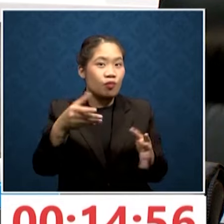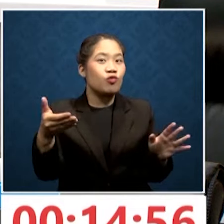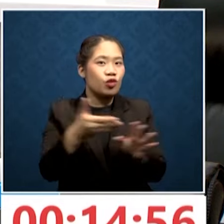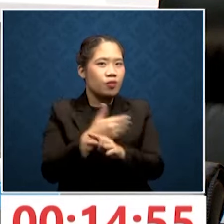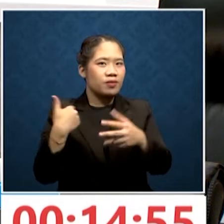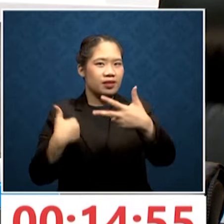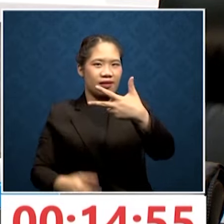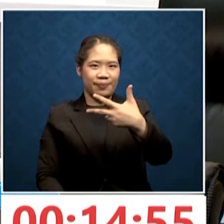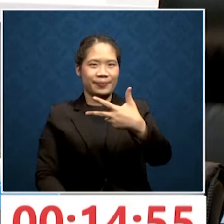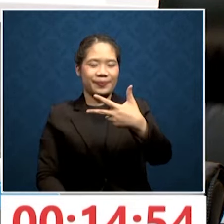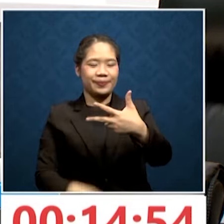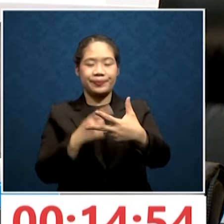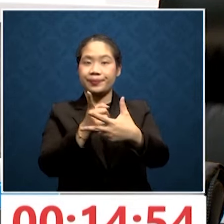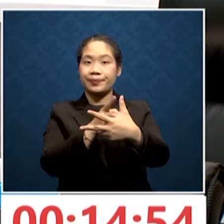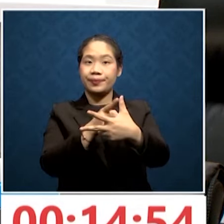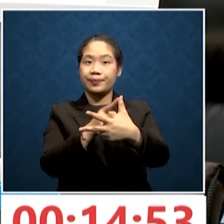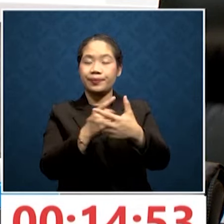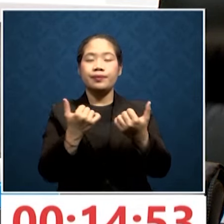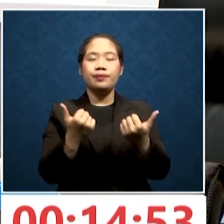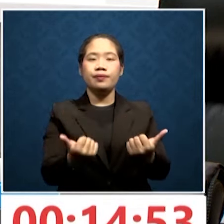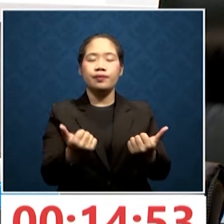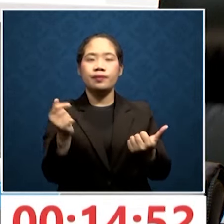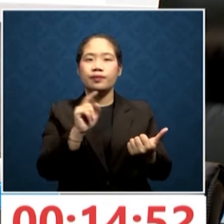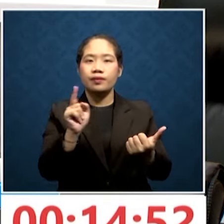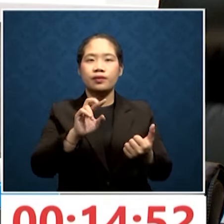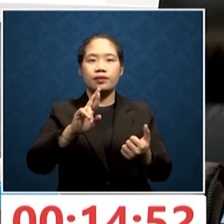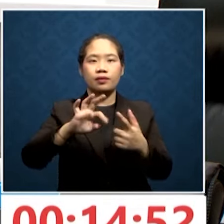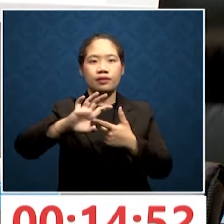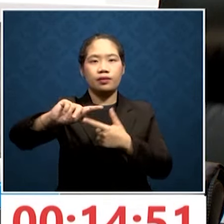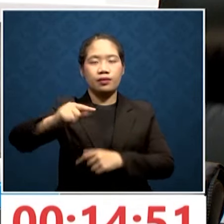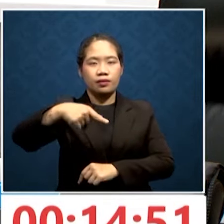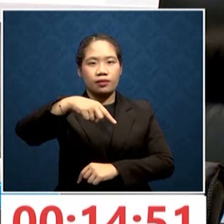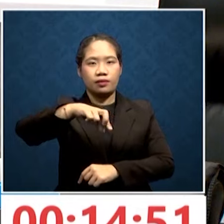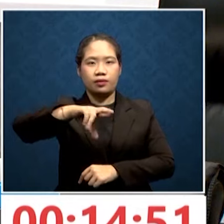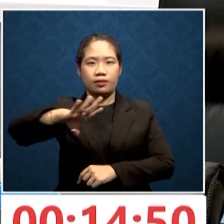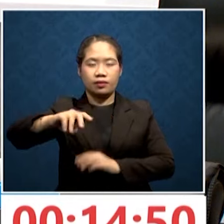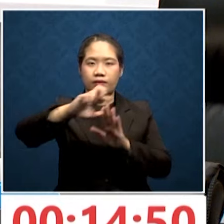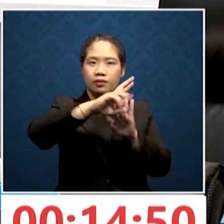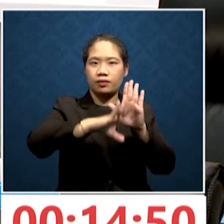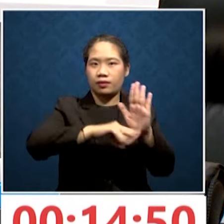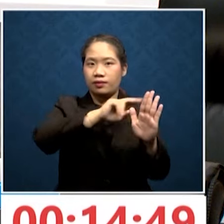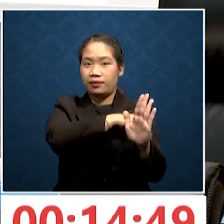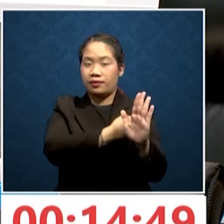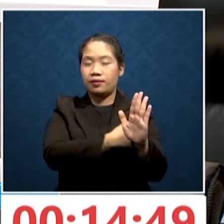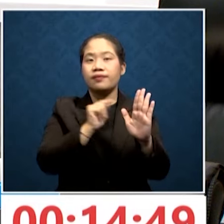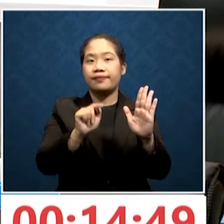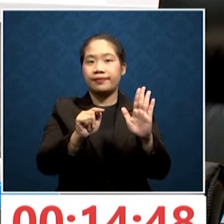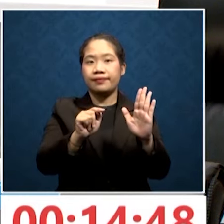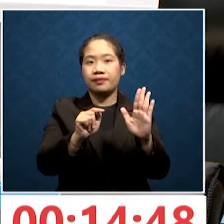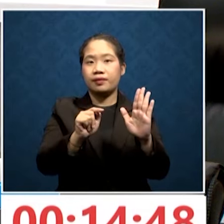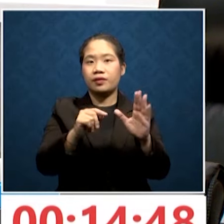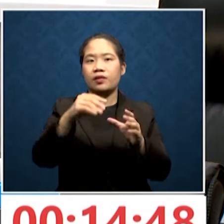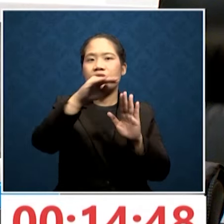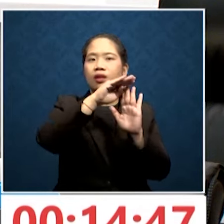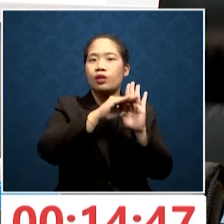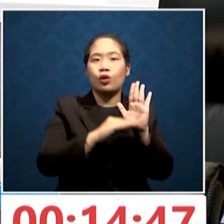ข้อประเด็นแรกปัจจุบันร่างพระราชบัญญัติระเบียบข้าราชการสาธารณสุขพ.ศ.อยู่ในขั้นตอน